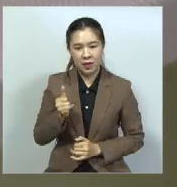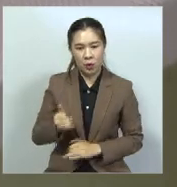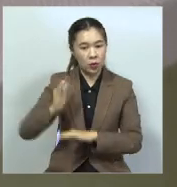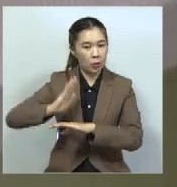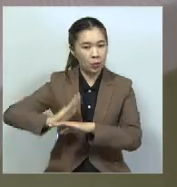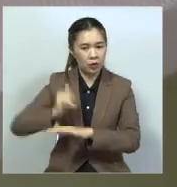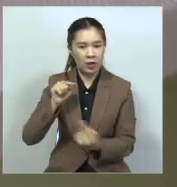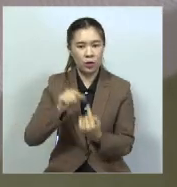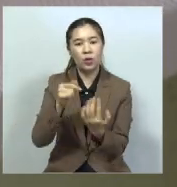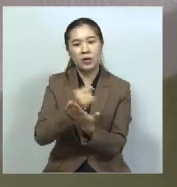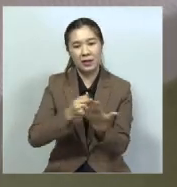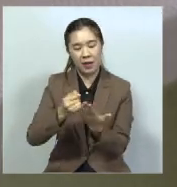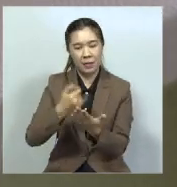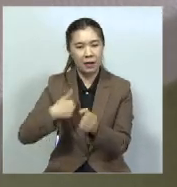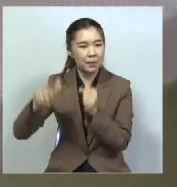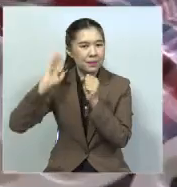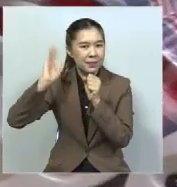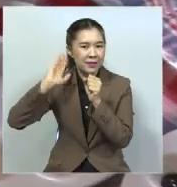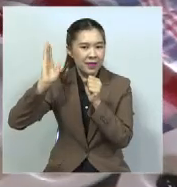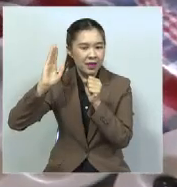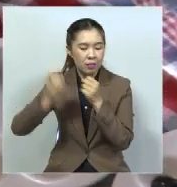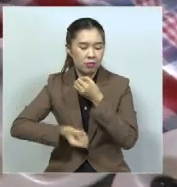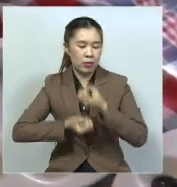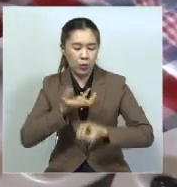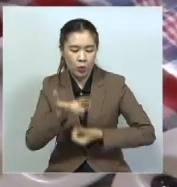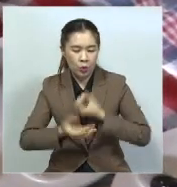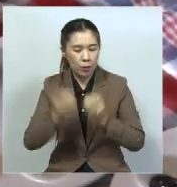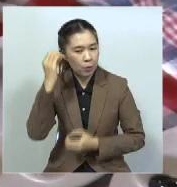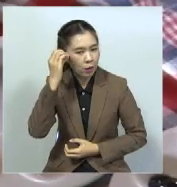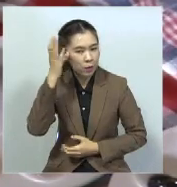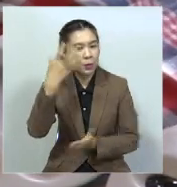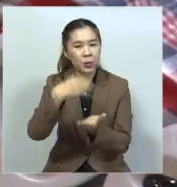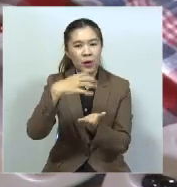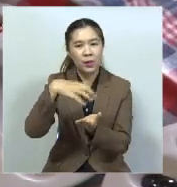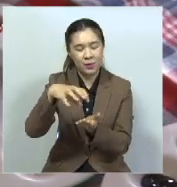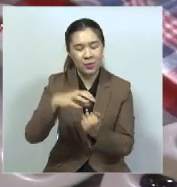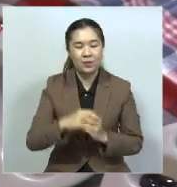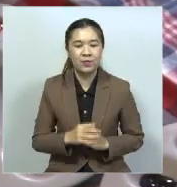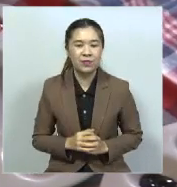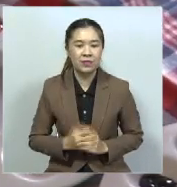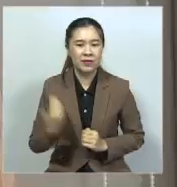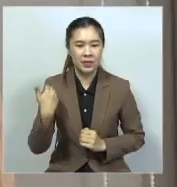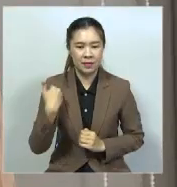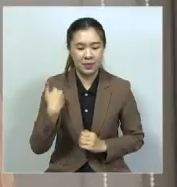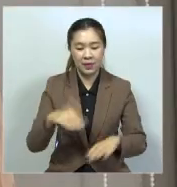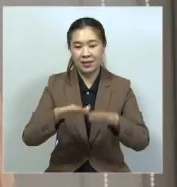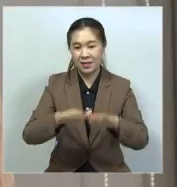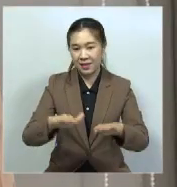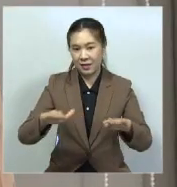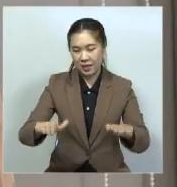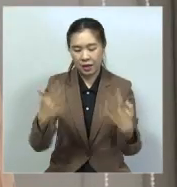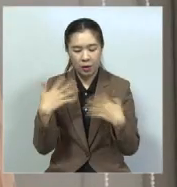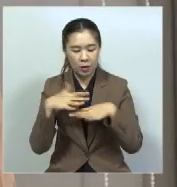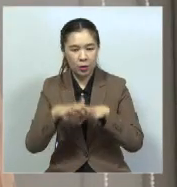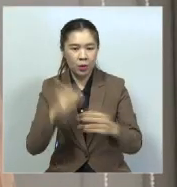ผู้เชี่ยวชาญด้านศิลปะเป็นวิทยากรนะคะมาถ่ายทอดความรู้นอกจากนี้ก็จะมีการนำเยาวชนไปร่วม